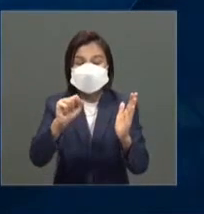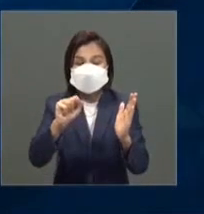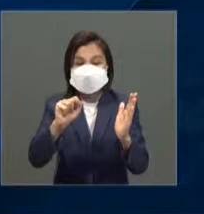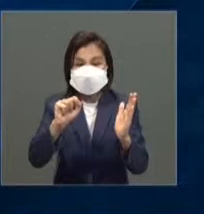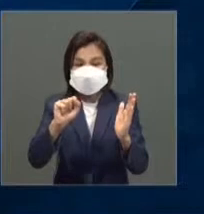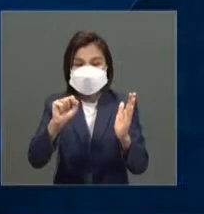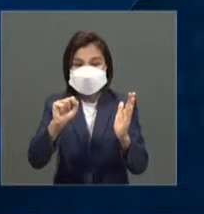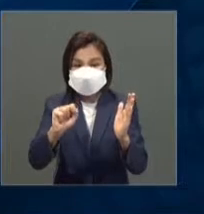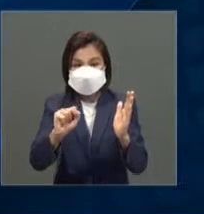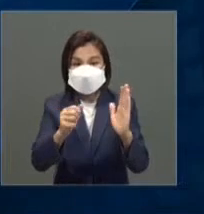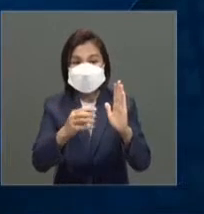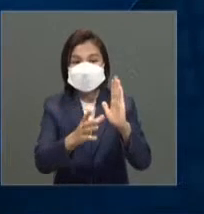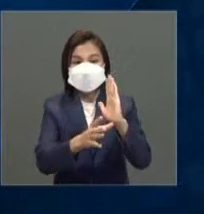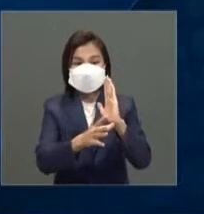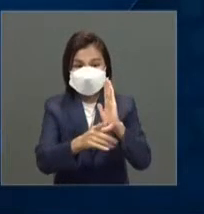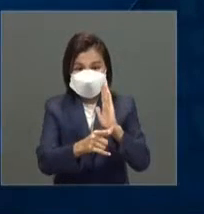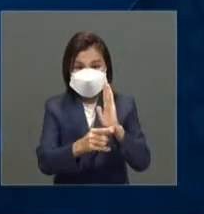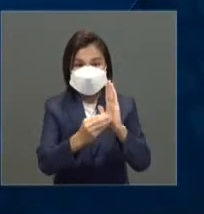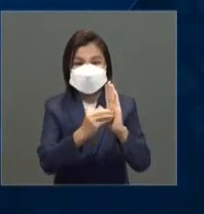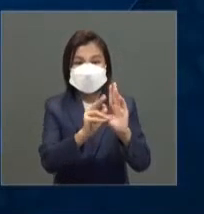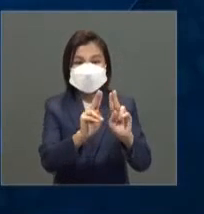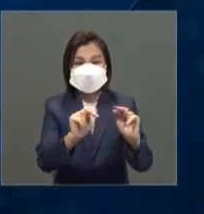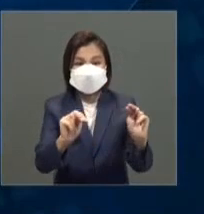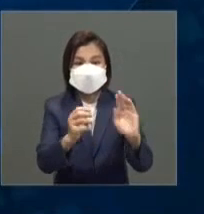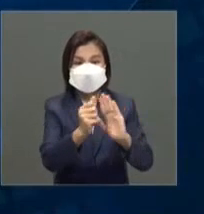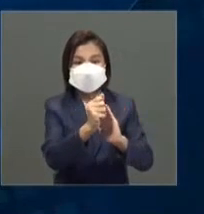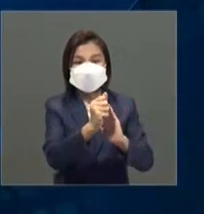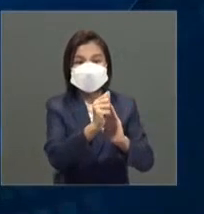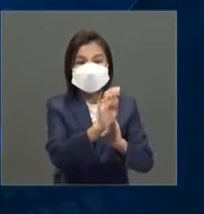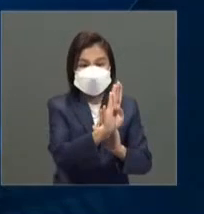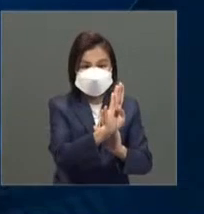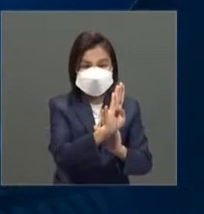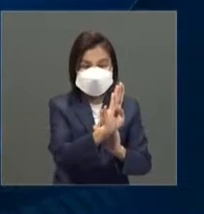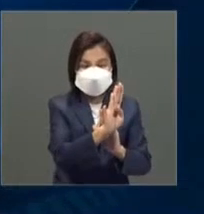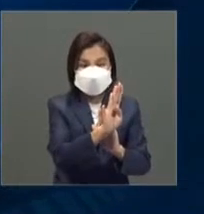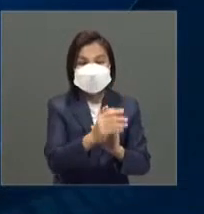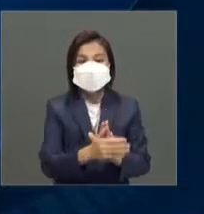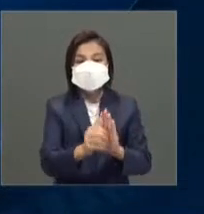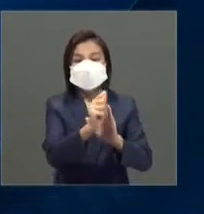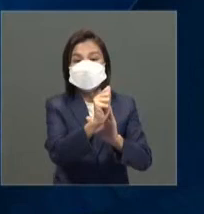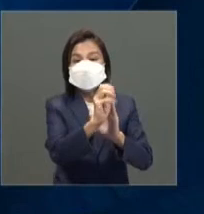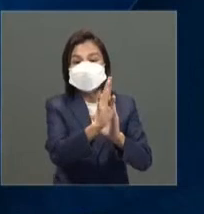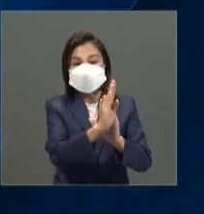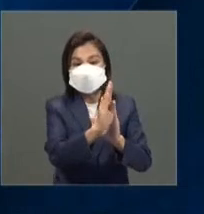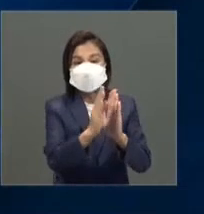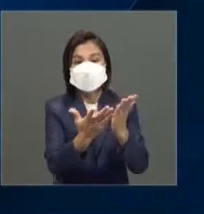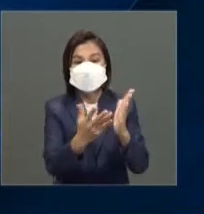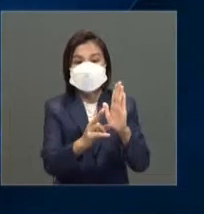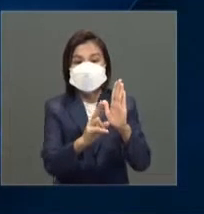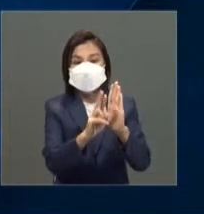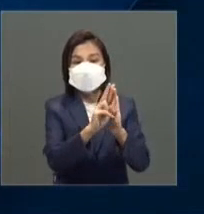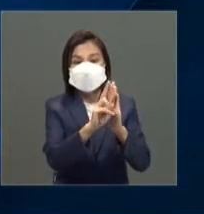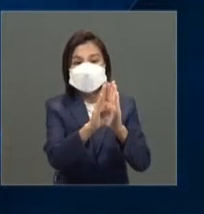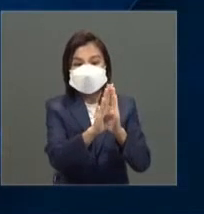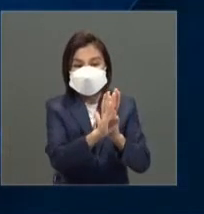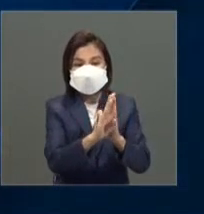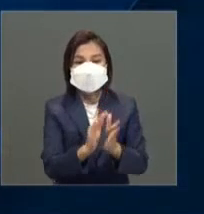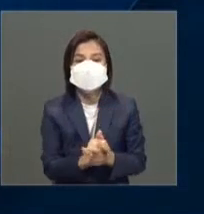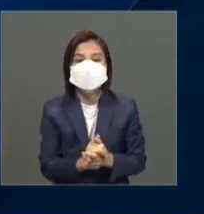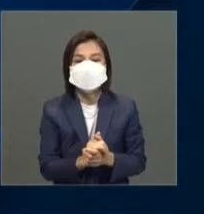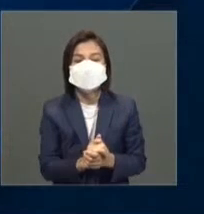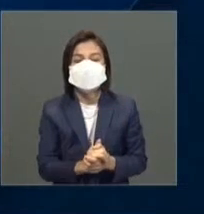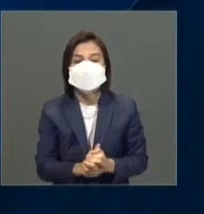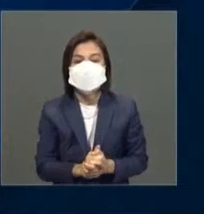มีอีสานแทรกมา2จังหวัดนะครับคืออุบลราชธานีนะครับแล้วก็บุรีรัมย์นะครับเป็นอันดับที่